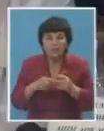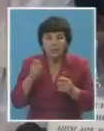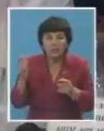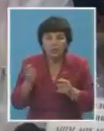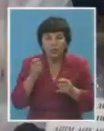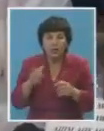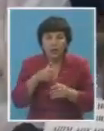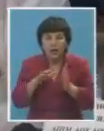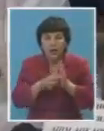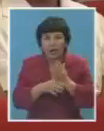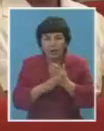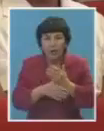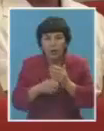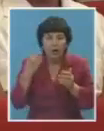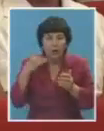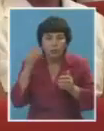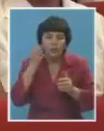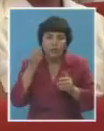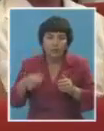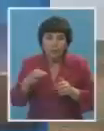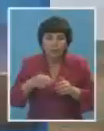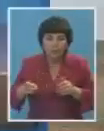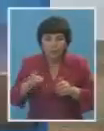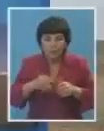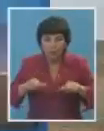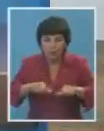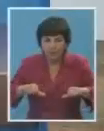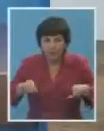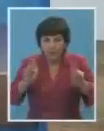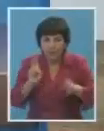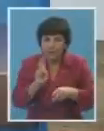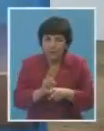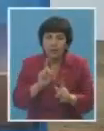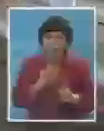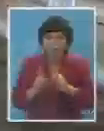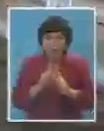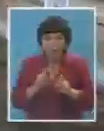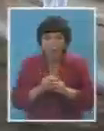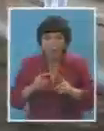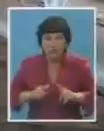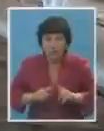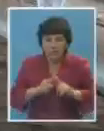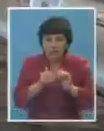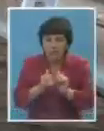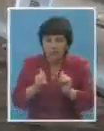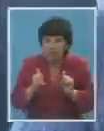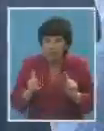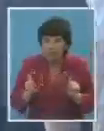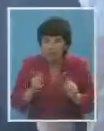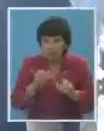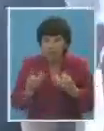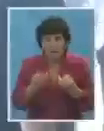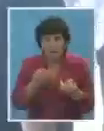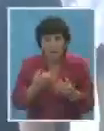қоса Атырау, Ақтөбе және Қызылорда облыстарынан республикалық палата өкілдері арнайы келді. Жиын барысында заманауи инновациялық технологияларды пайдалану жайы да